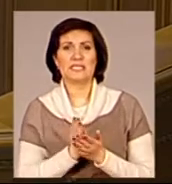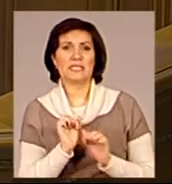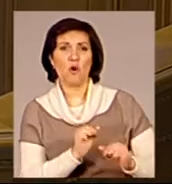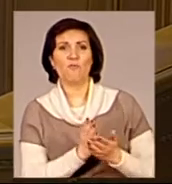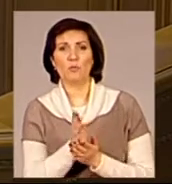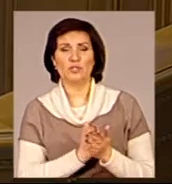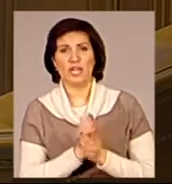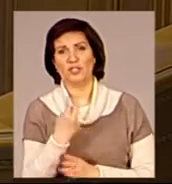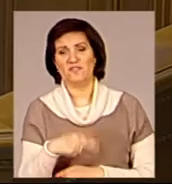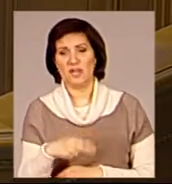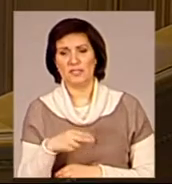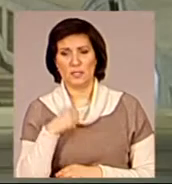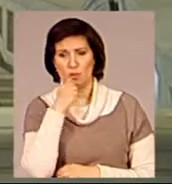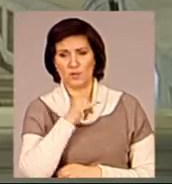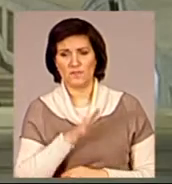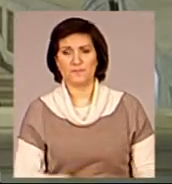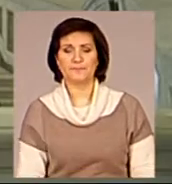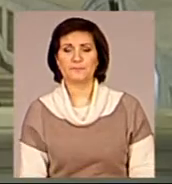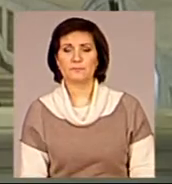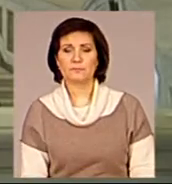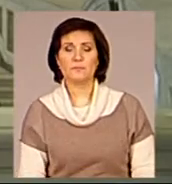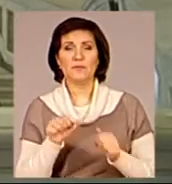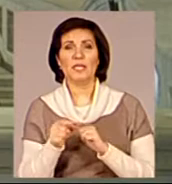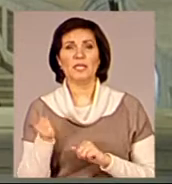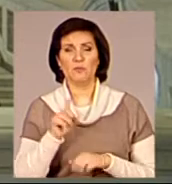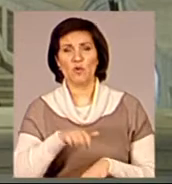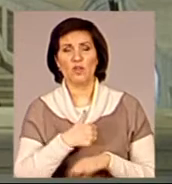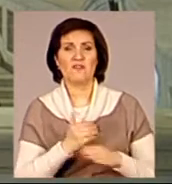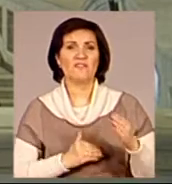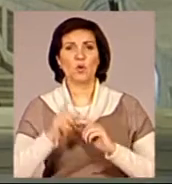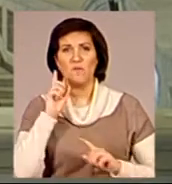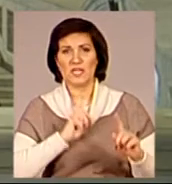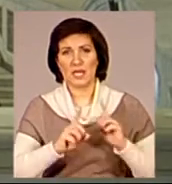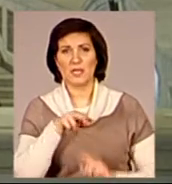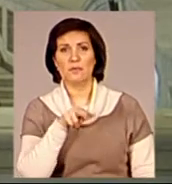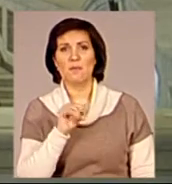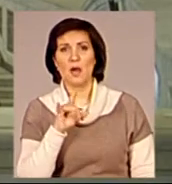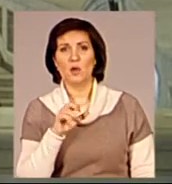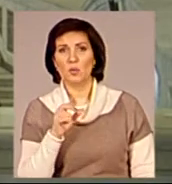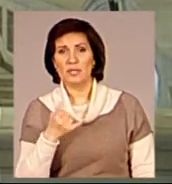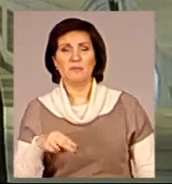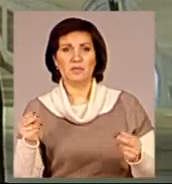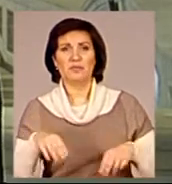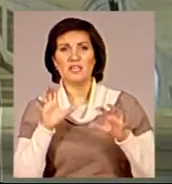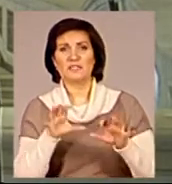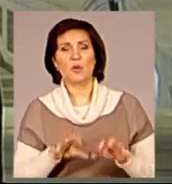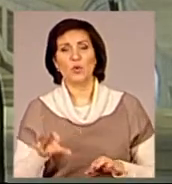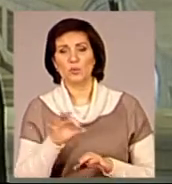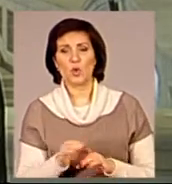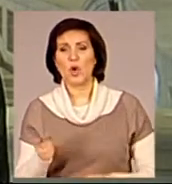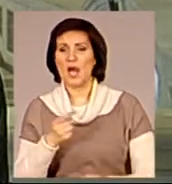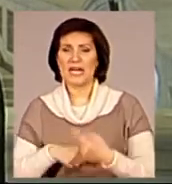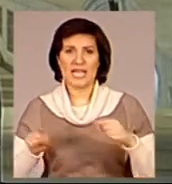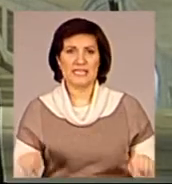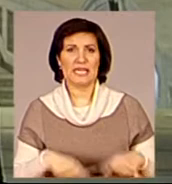страховому стажі 20 років. Крім того, голова Верховної Ради Андрій Парубій підписав закон про